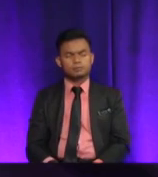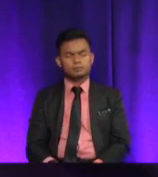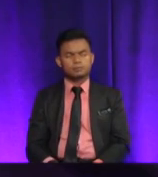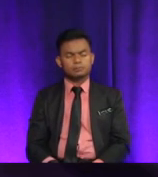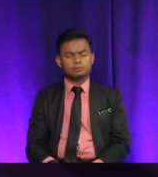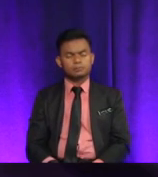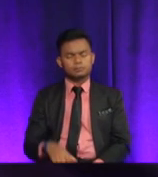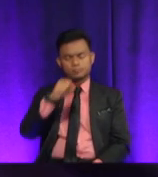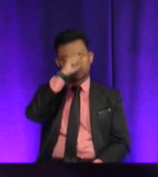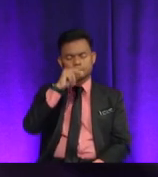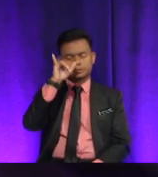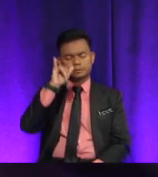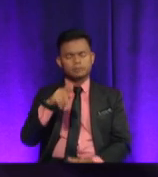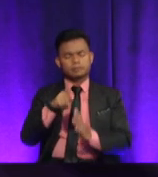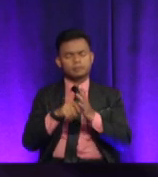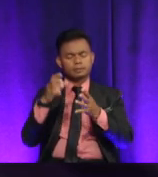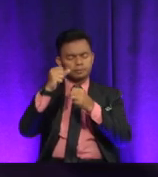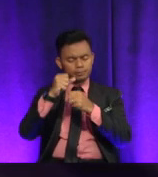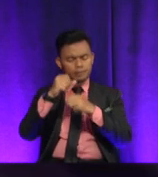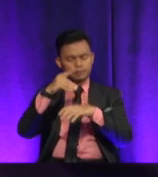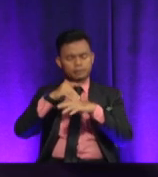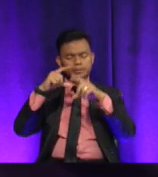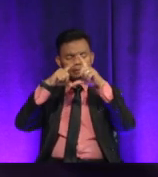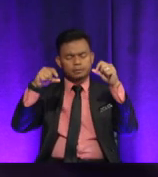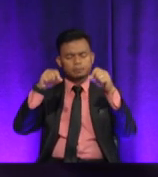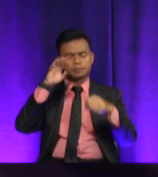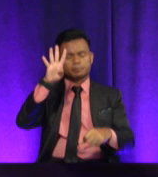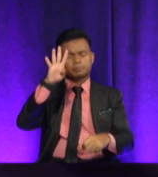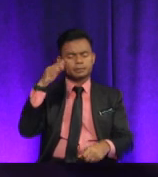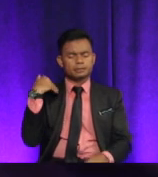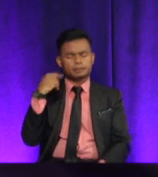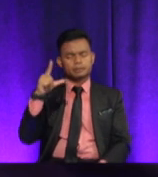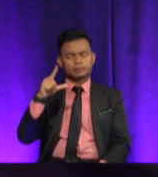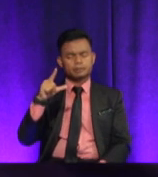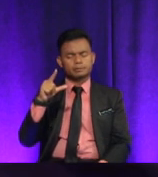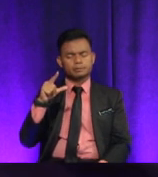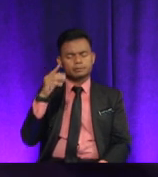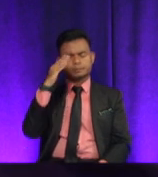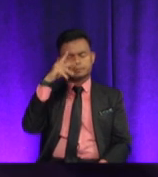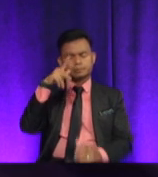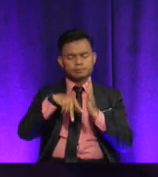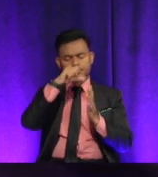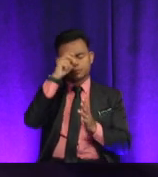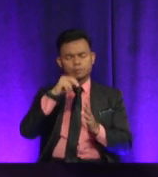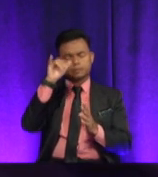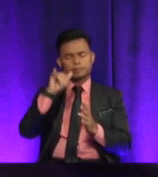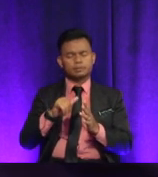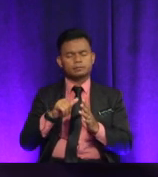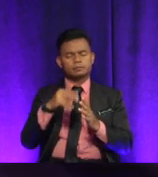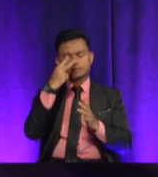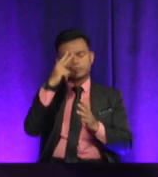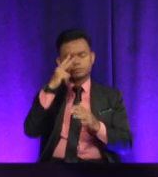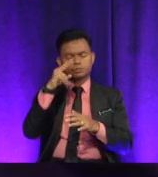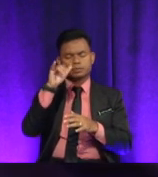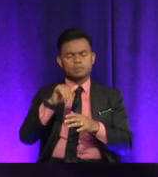misalnya yang terdapat pada angka keempat melihat sesuatu yang cantik sebagai contoh bertemulah